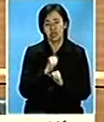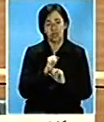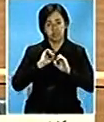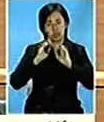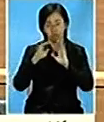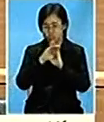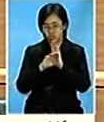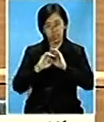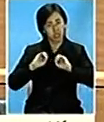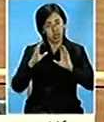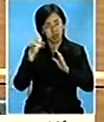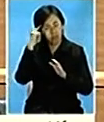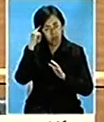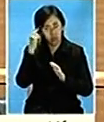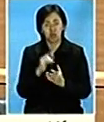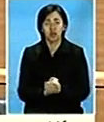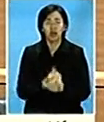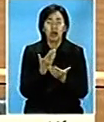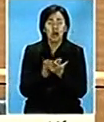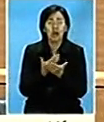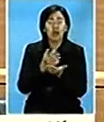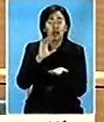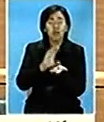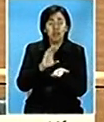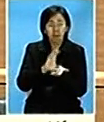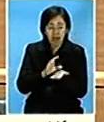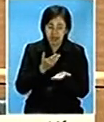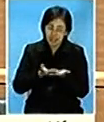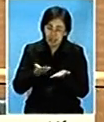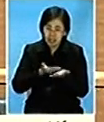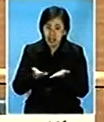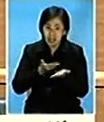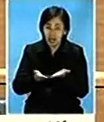ฮะเราไม่รู้ว่างบประมาณที่จะใช้ในการ